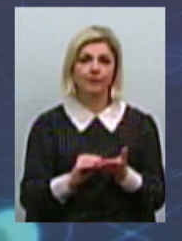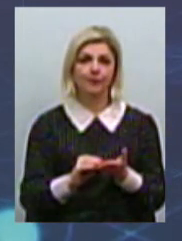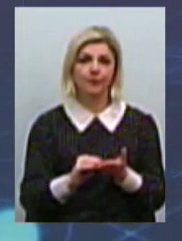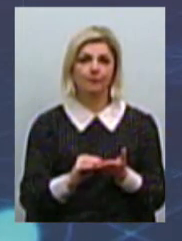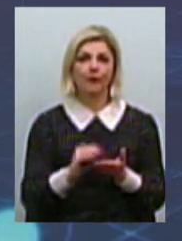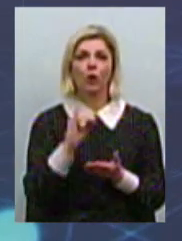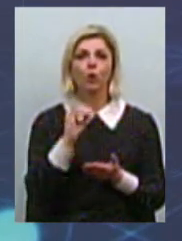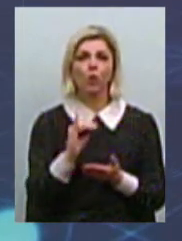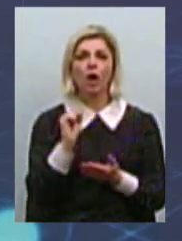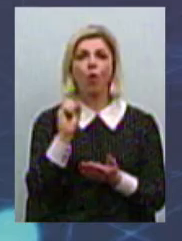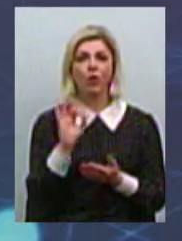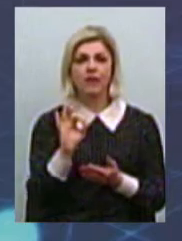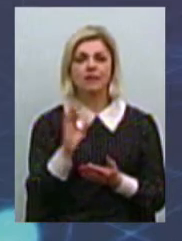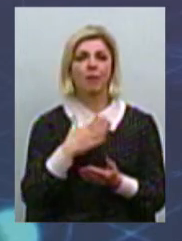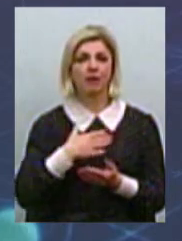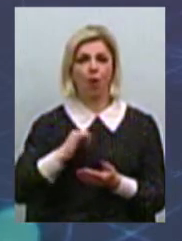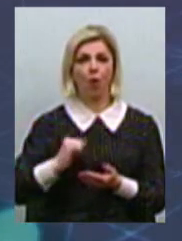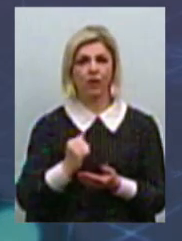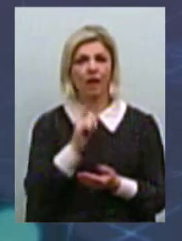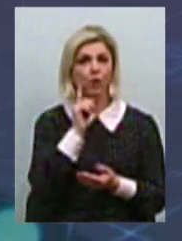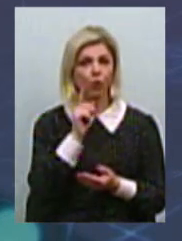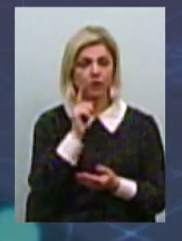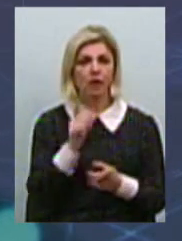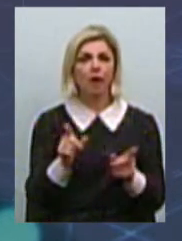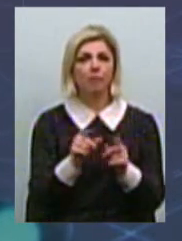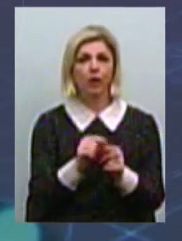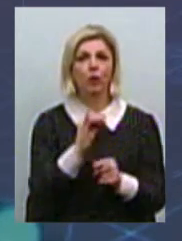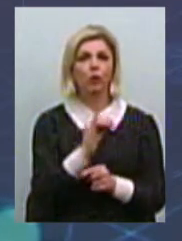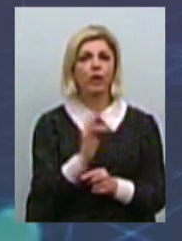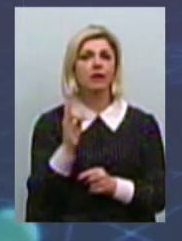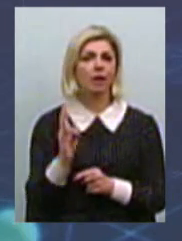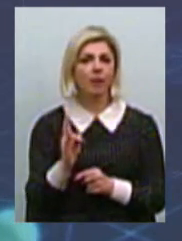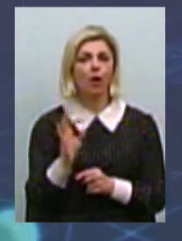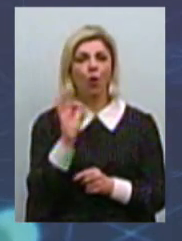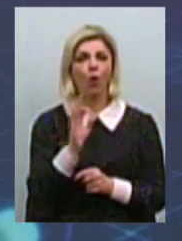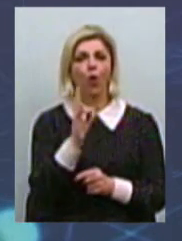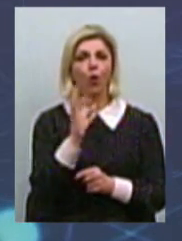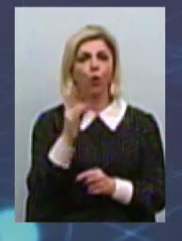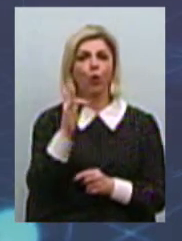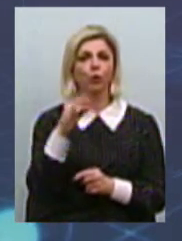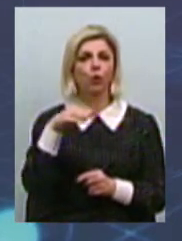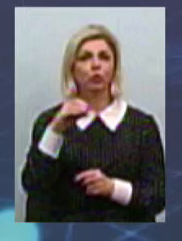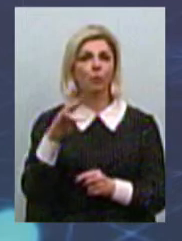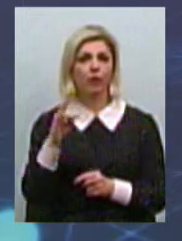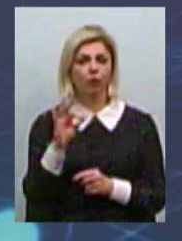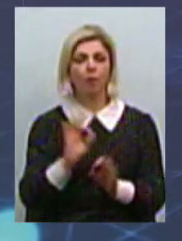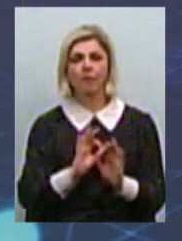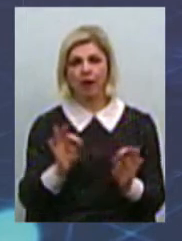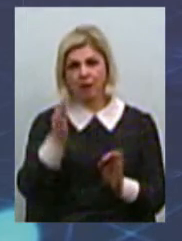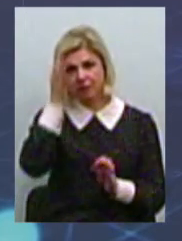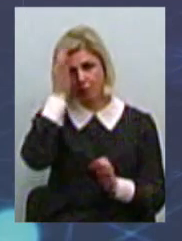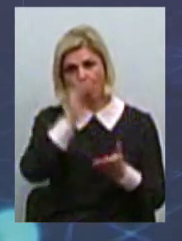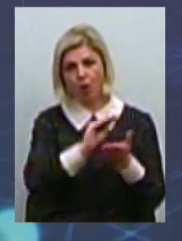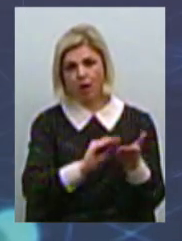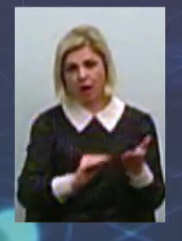Юлія Анісімова, наша колега юна, писала з Юлією Немлій, про Конотопенка, прекрасний нарис, прекрасний